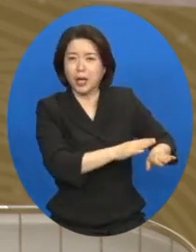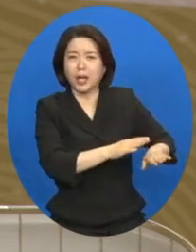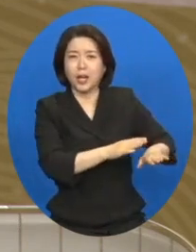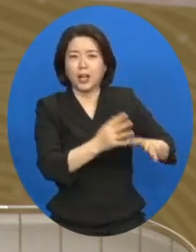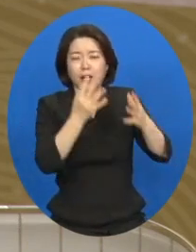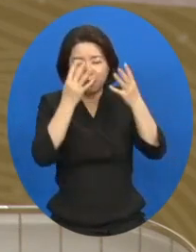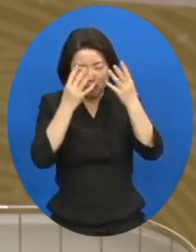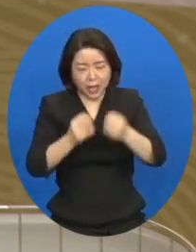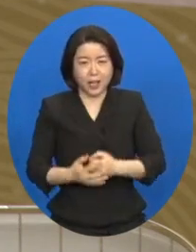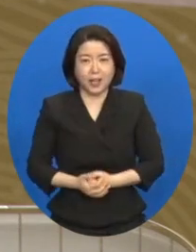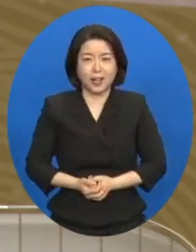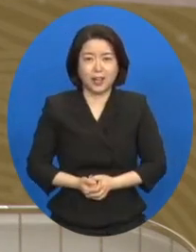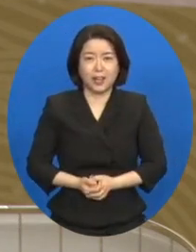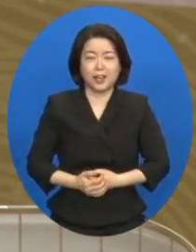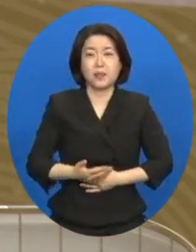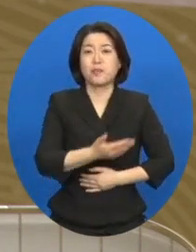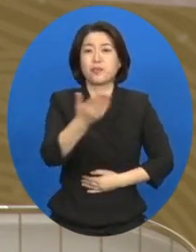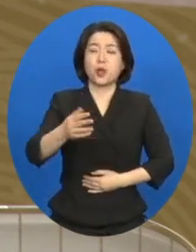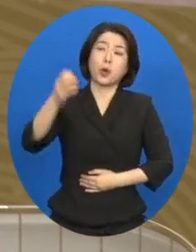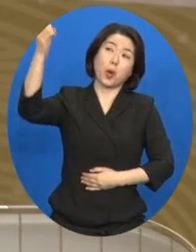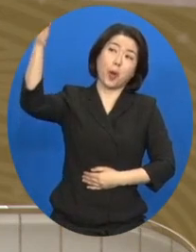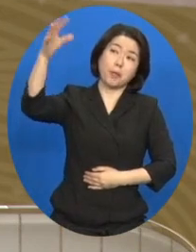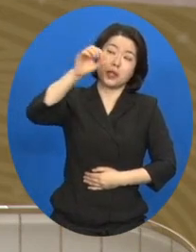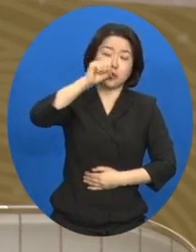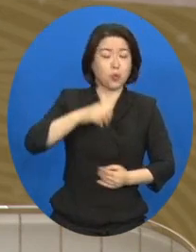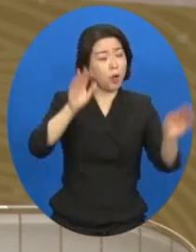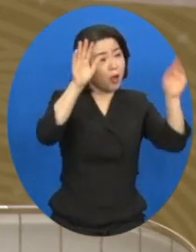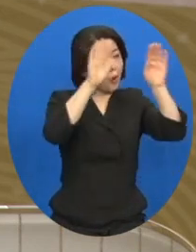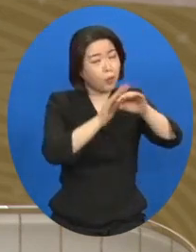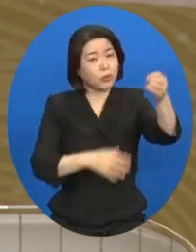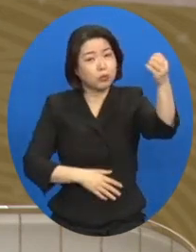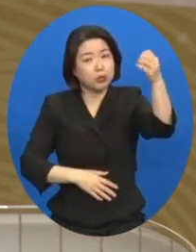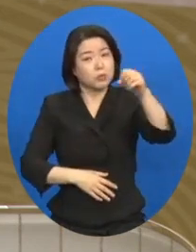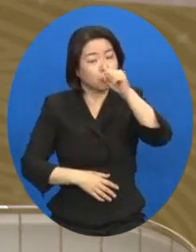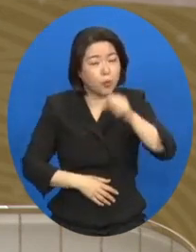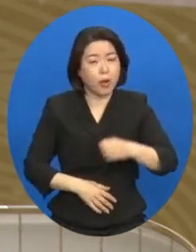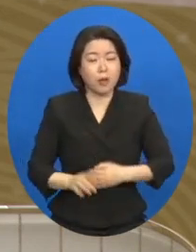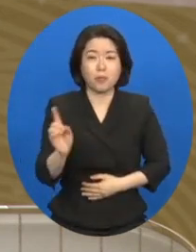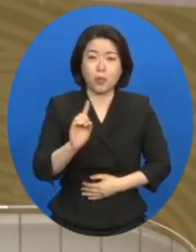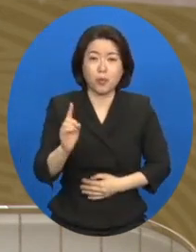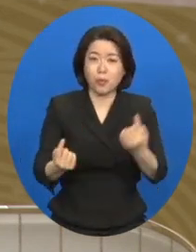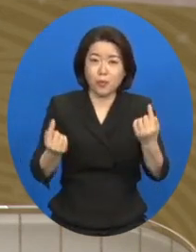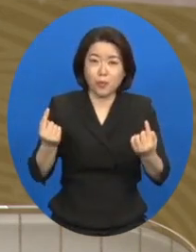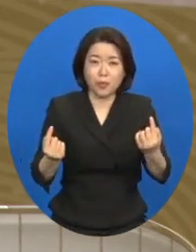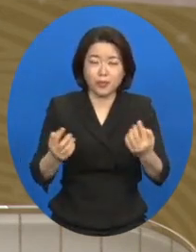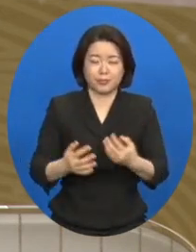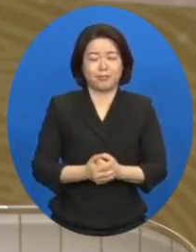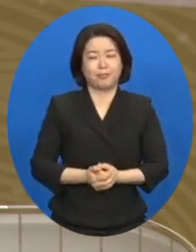많으시더라고요. 여러분은 빛이 좋으세요? 어둠이 좋으세요? 우리는